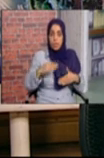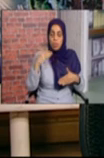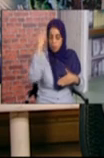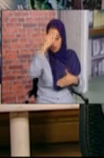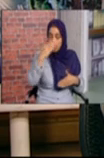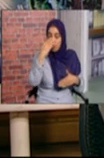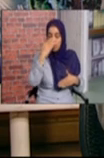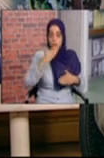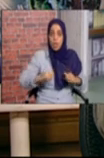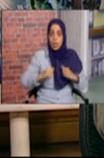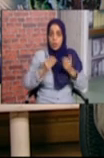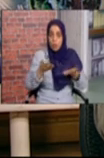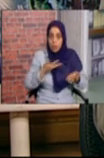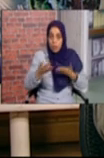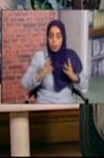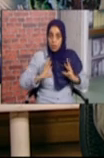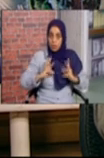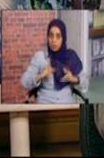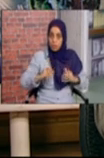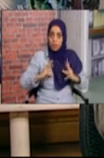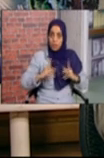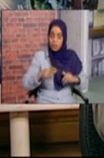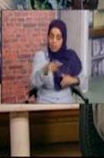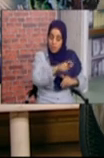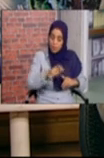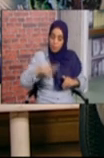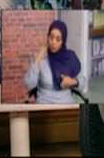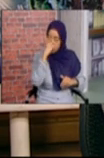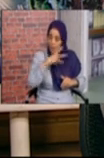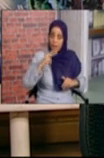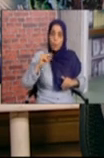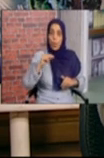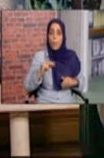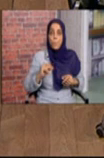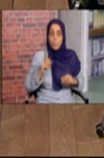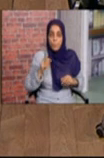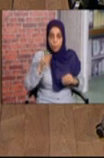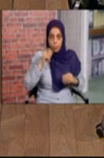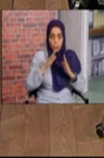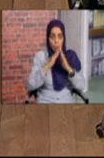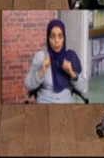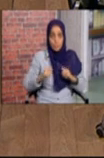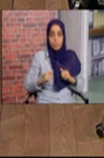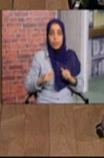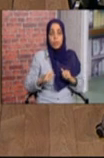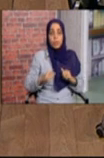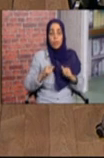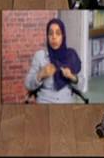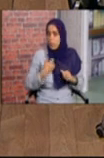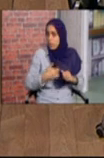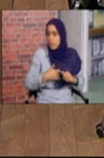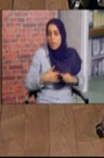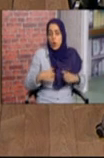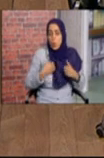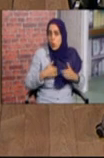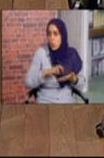وأهمية التعاون لتنمية شعوب وادي النيل بشكل عام موقف مصر يدرس في هذه القضية طبعاً. وفي ضبط نفس وفي